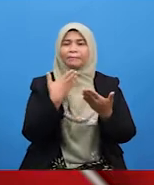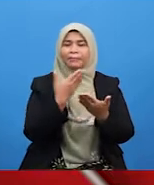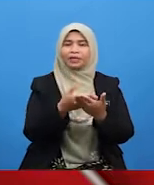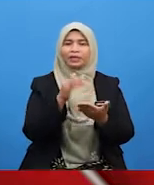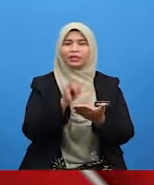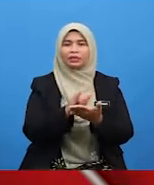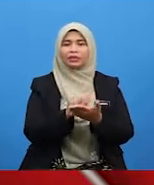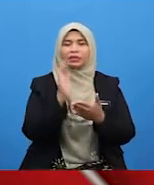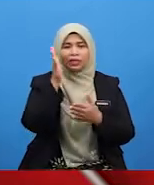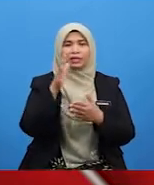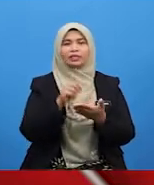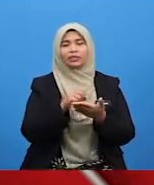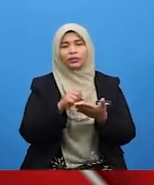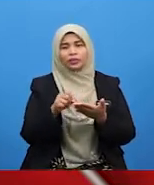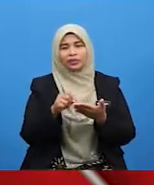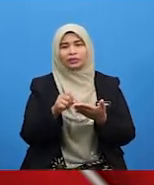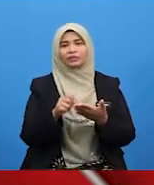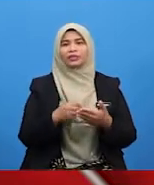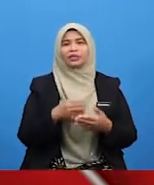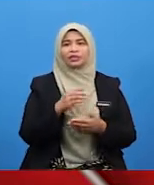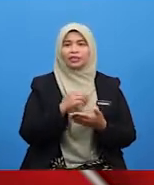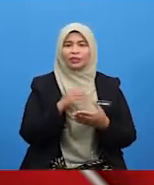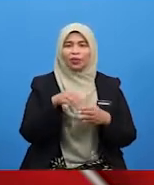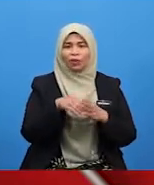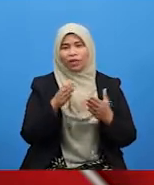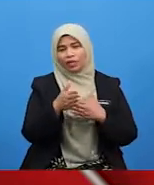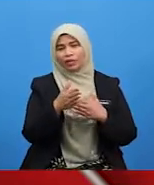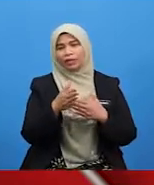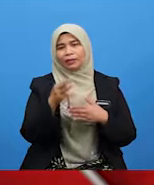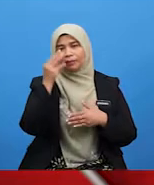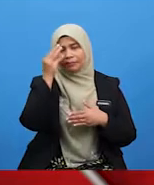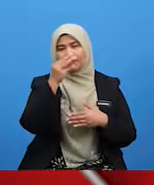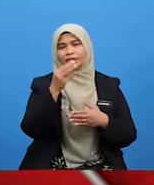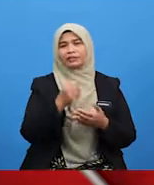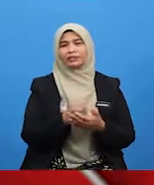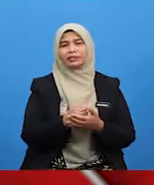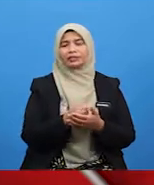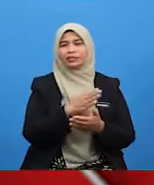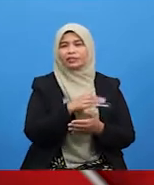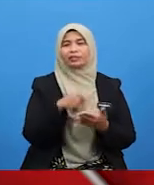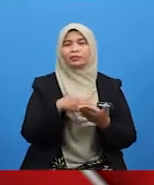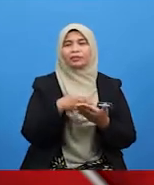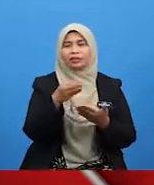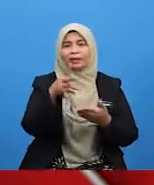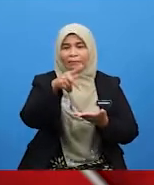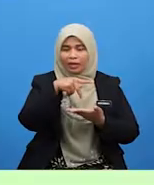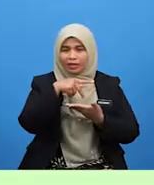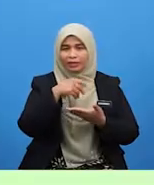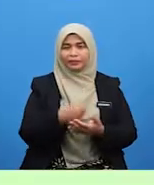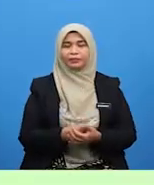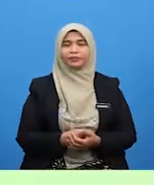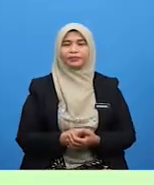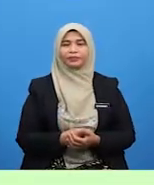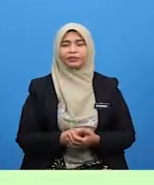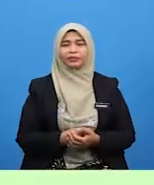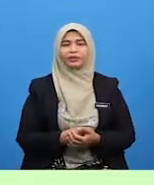itu akan ditulis, dicatat dan diberikan pahala kepada kita semua. Hey,